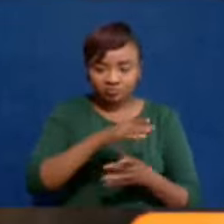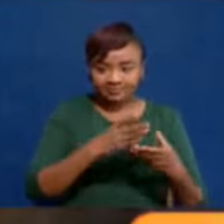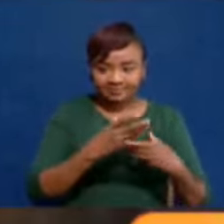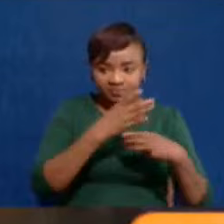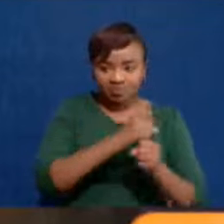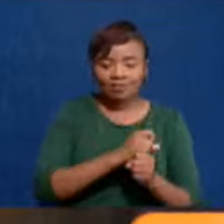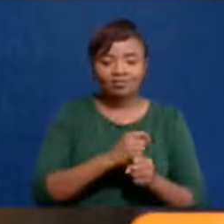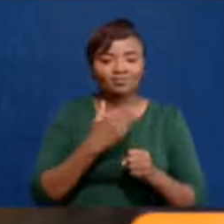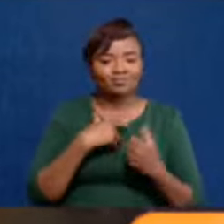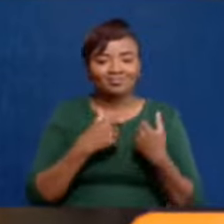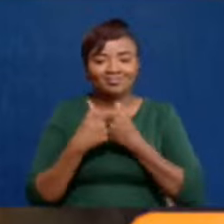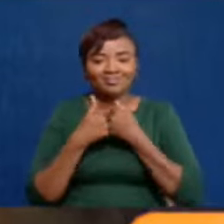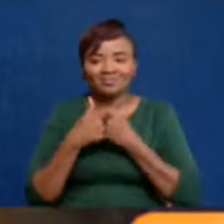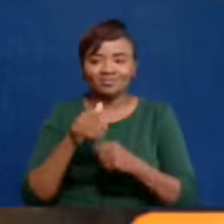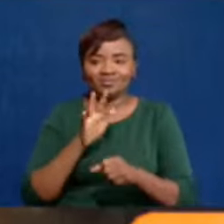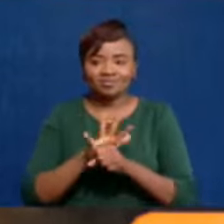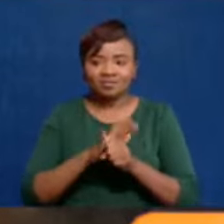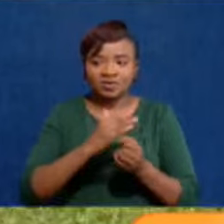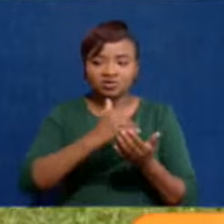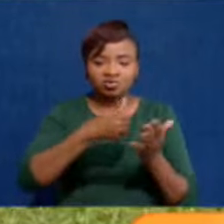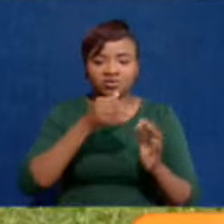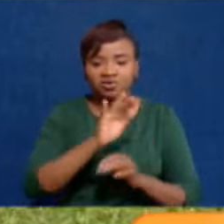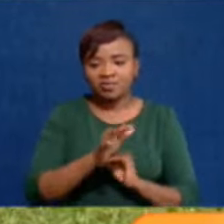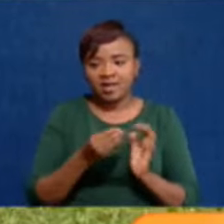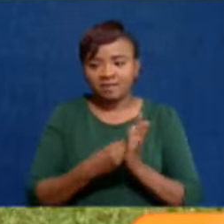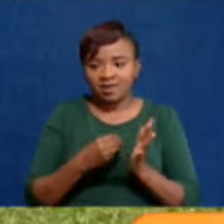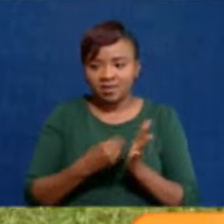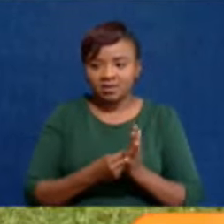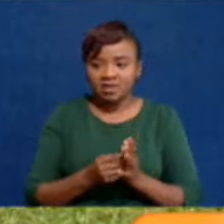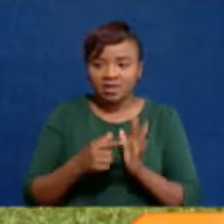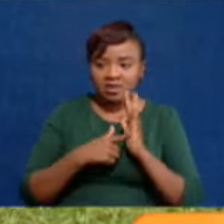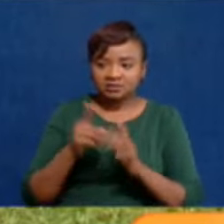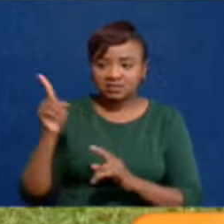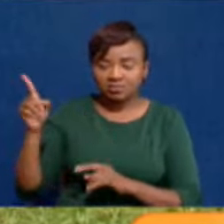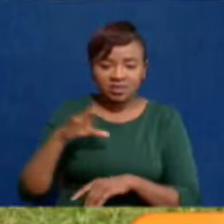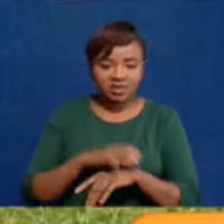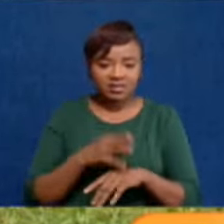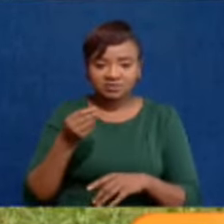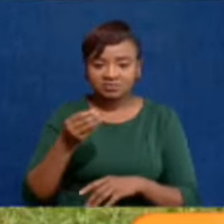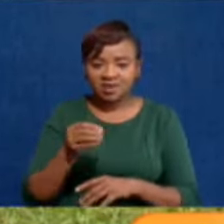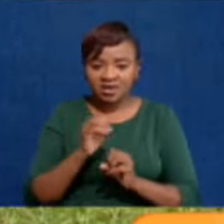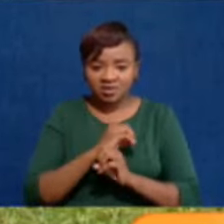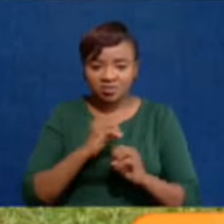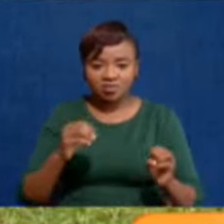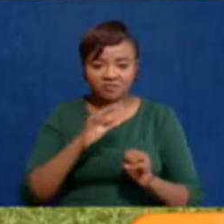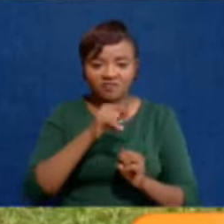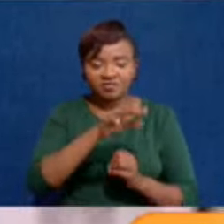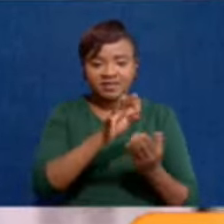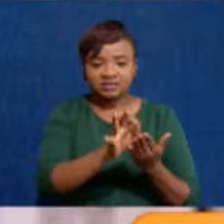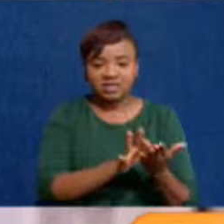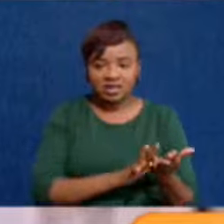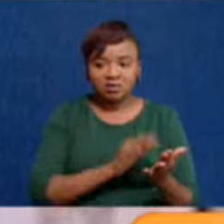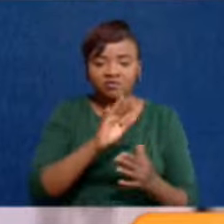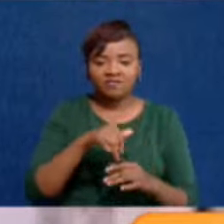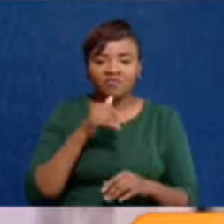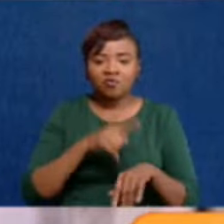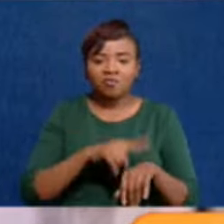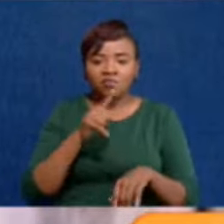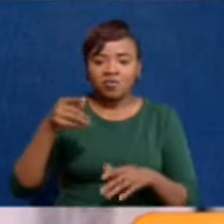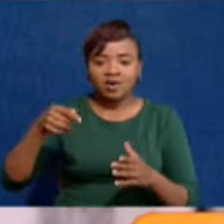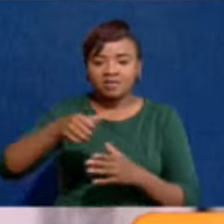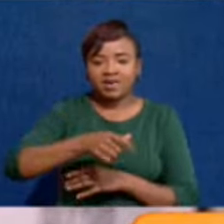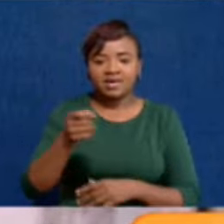kuna changamoto tele za kupata pesa zao. Afisa huyo hajaweza kupata pesa zake kutoka kwa akaunti za chama hicho tangu